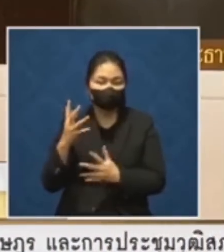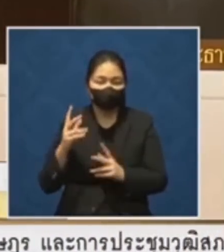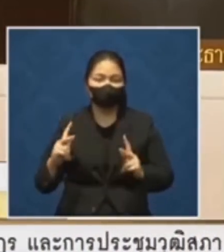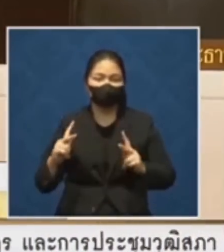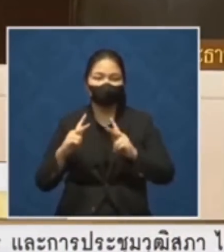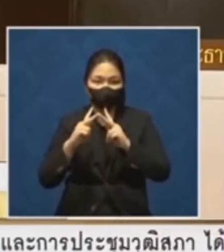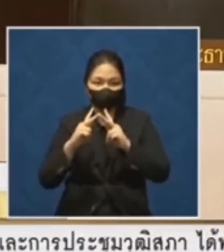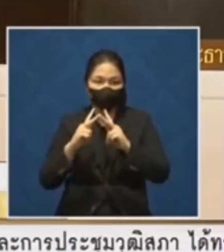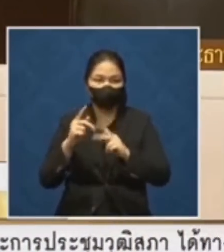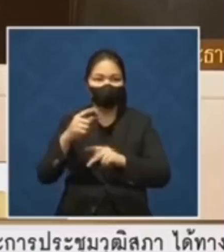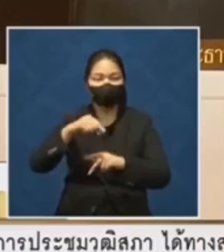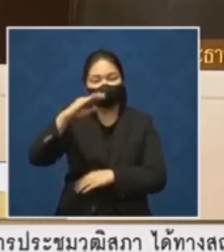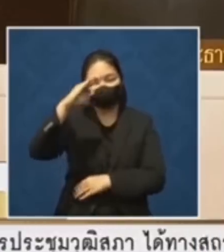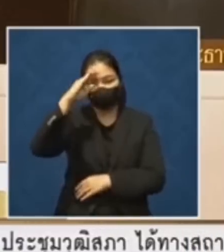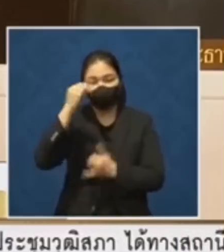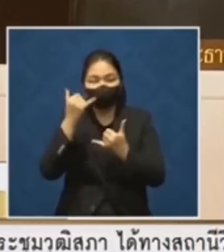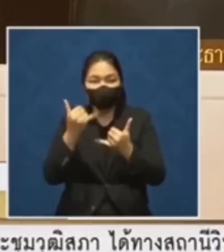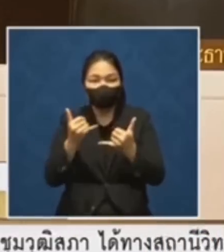เสียง